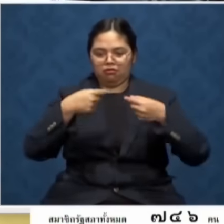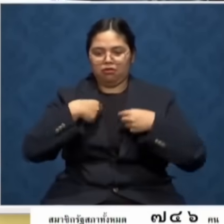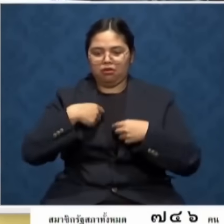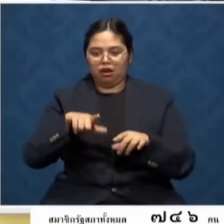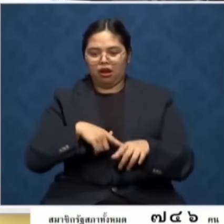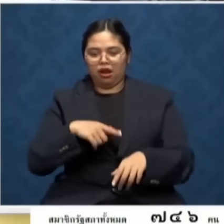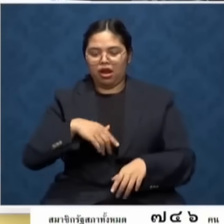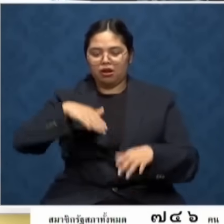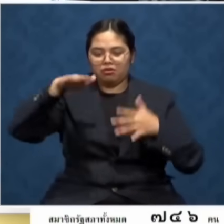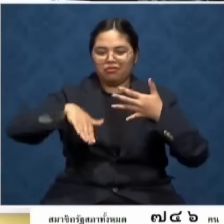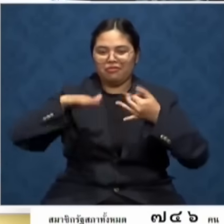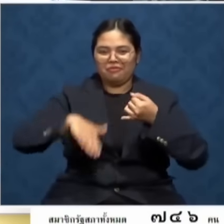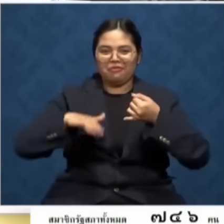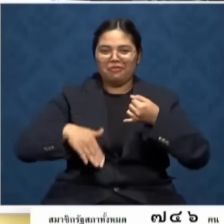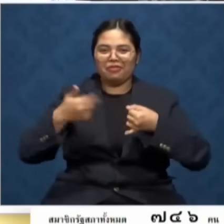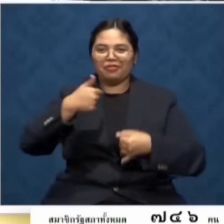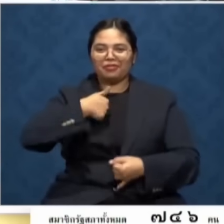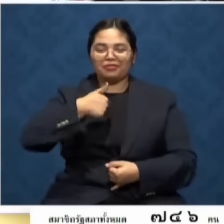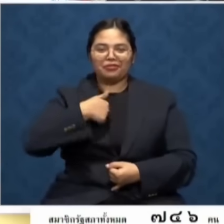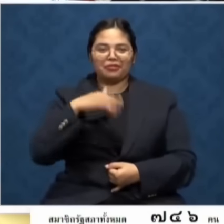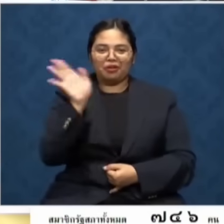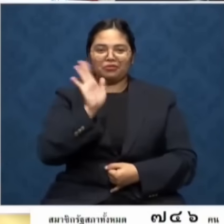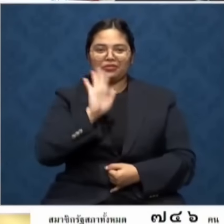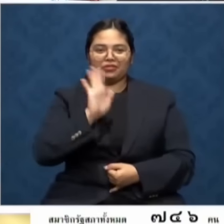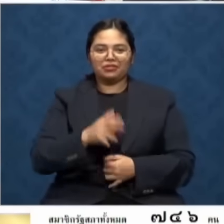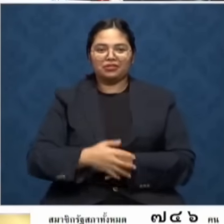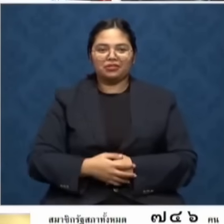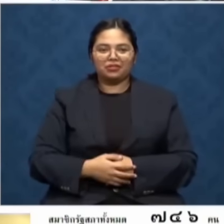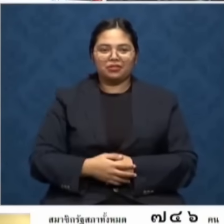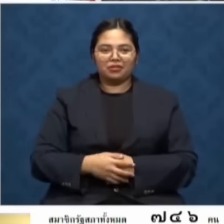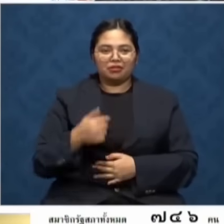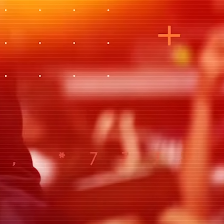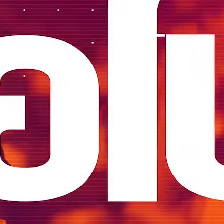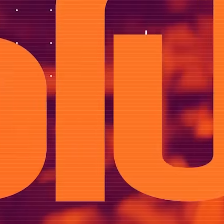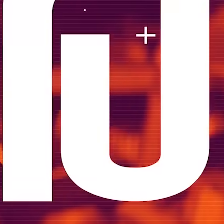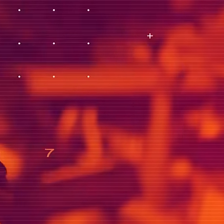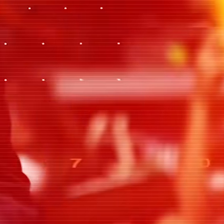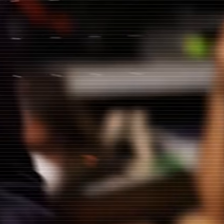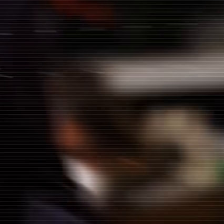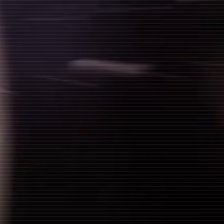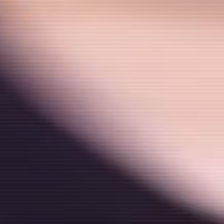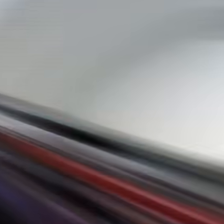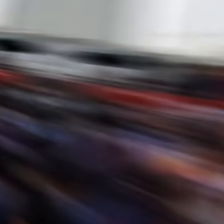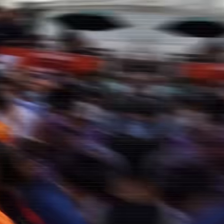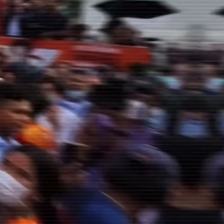ดานแบบน ี้พอแล้วไม่เอานี่เห็นไหมท่านถ้าต้องถอนแล้วไม่ได้นะครับคราวนี้